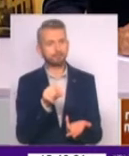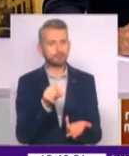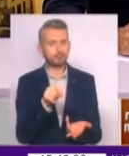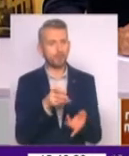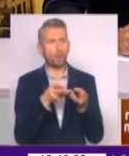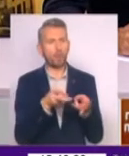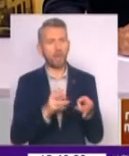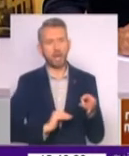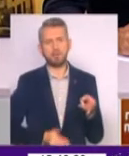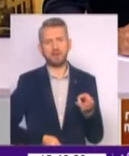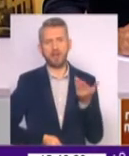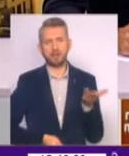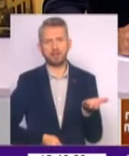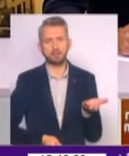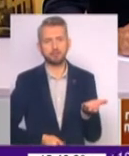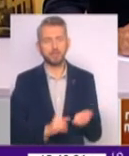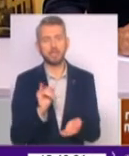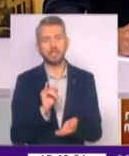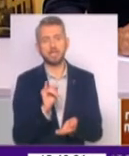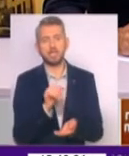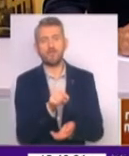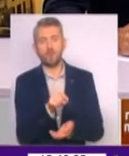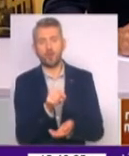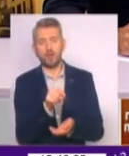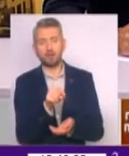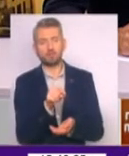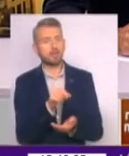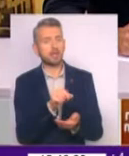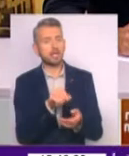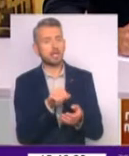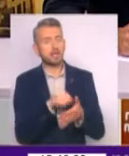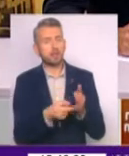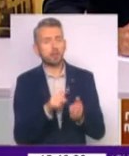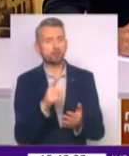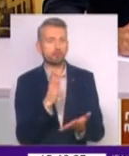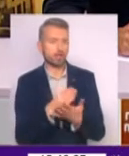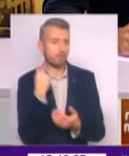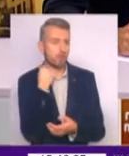котельна приватна, і вона із-за того, що існують борги,